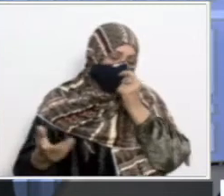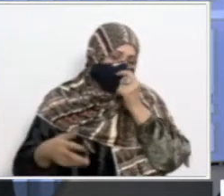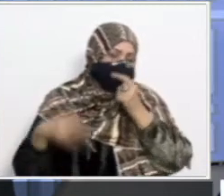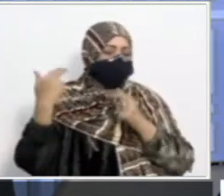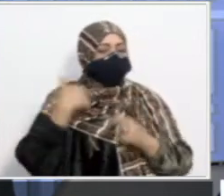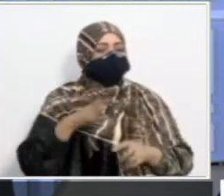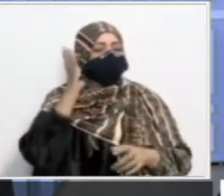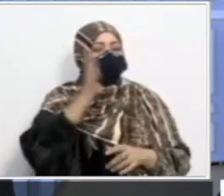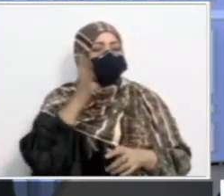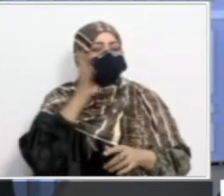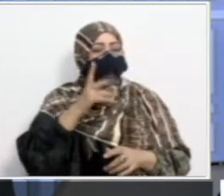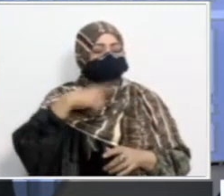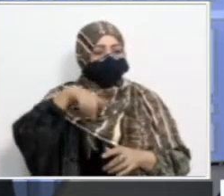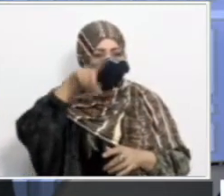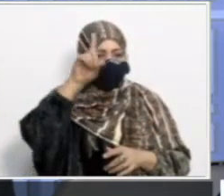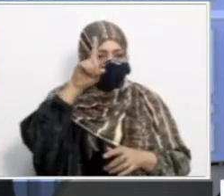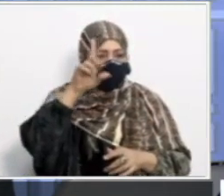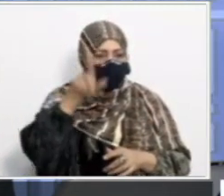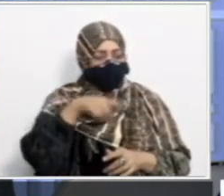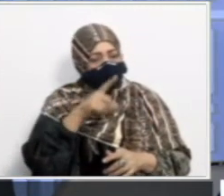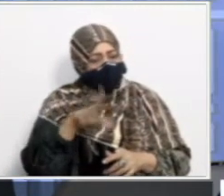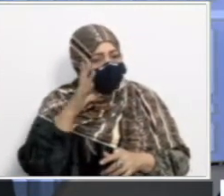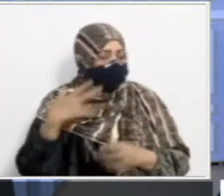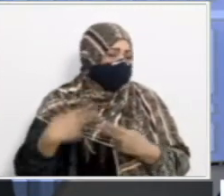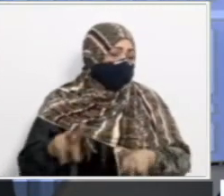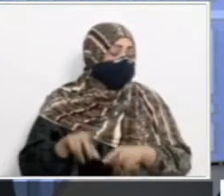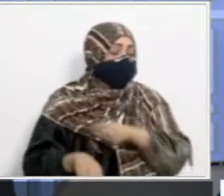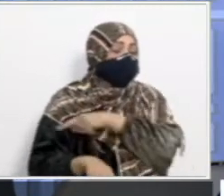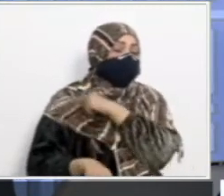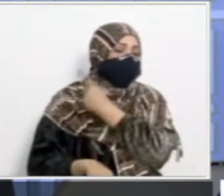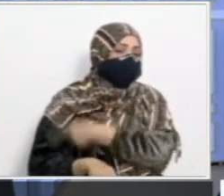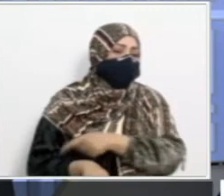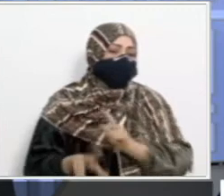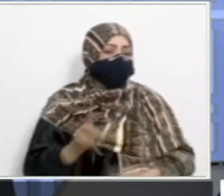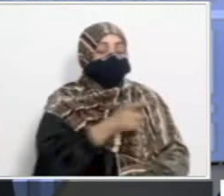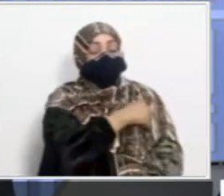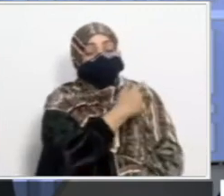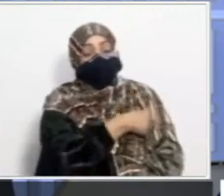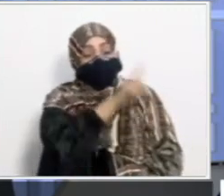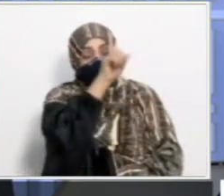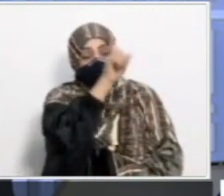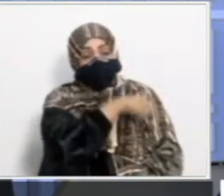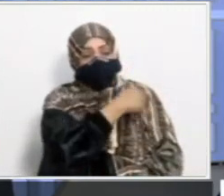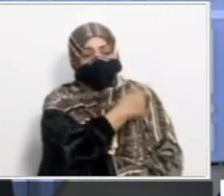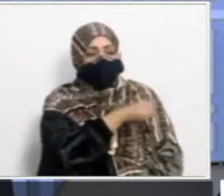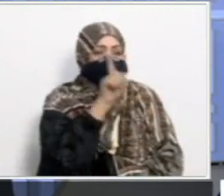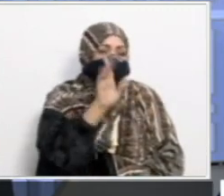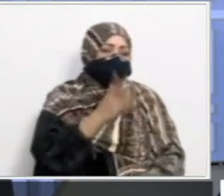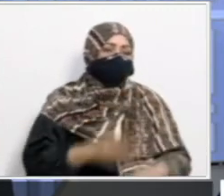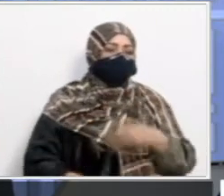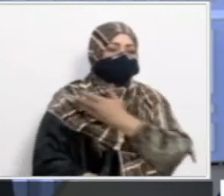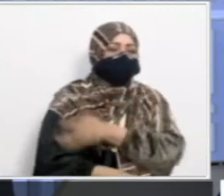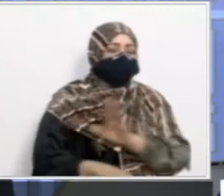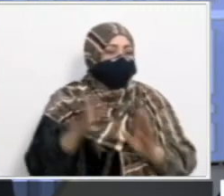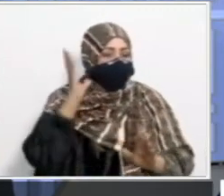مع الإثم، ويبطل أجرها يعني تبرأ ذمتك من الصلاة لكنك لا تحصل أجرا